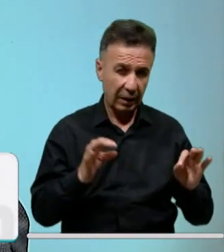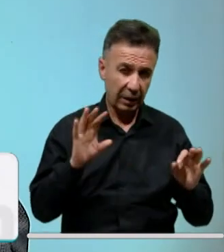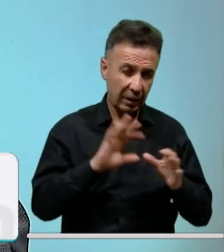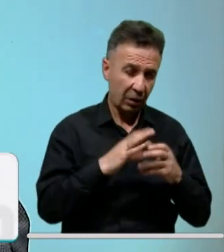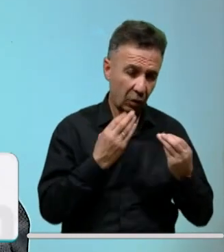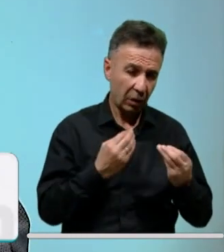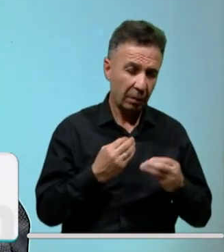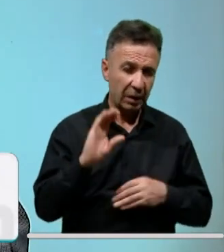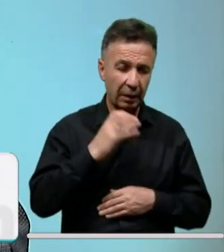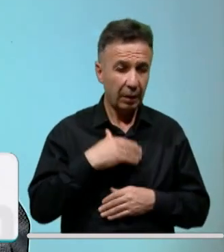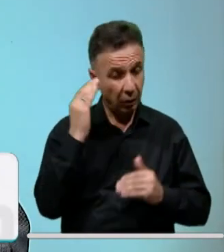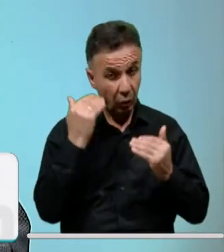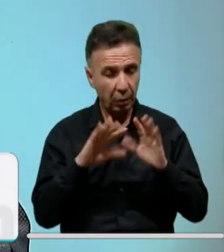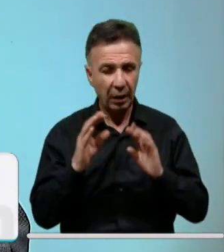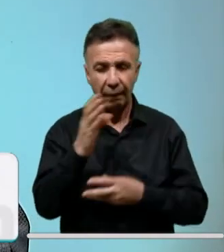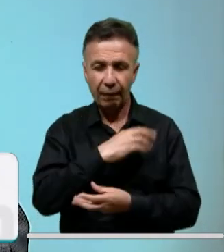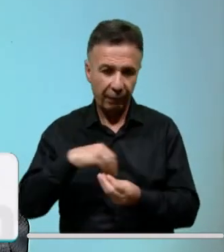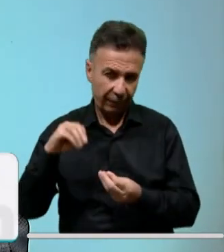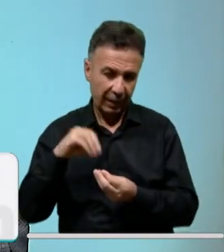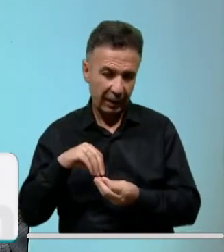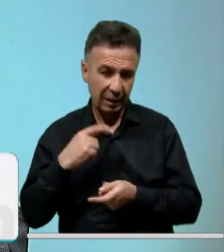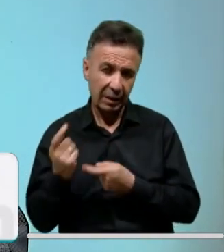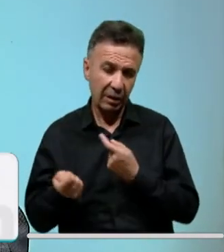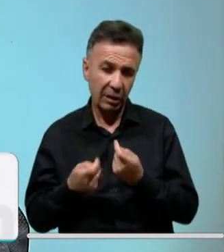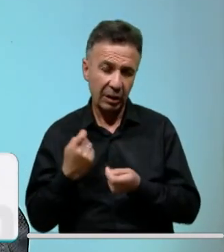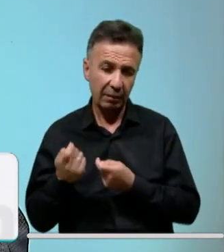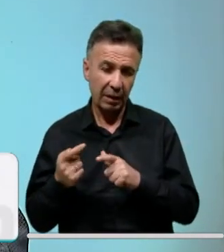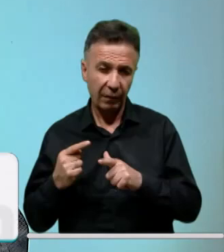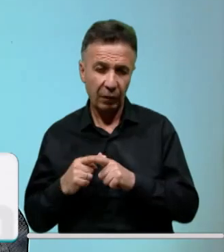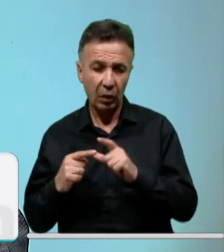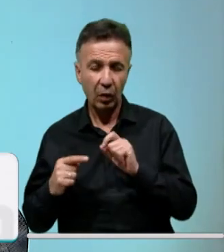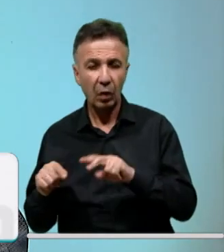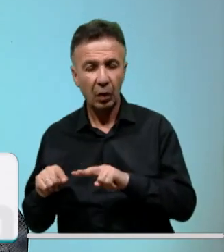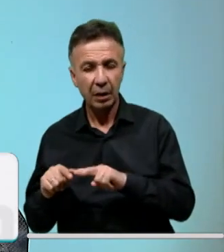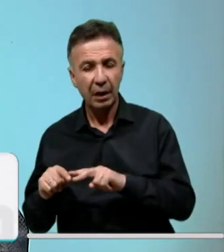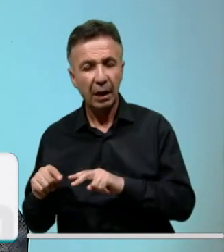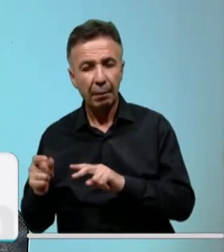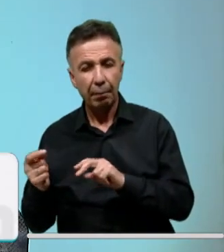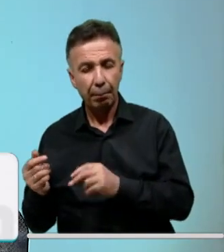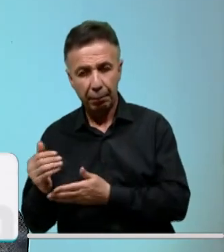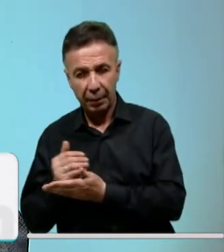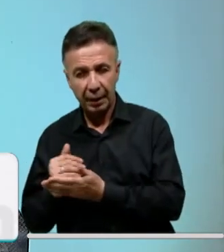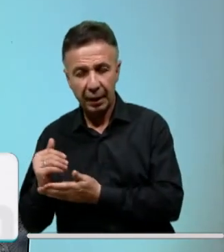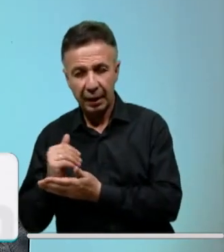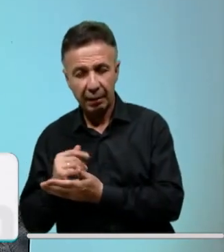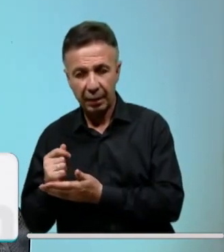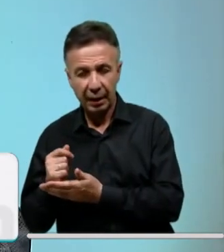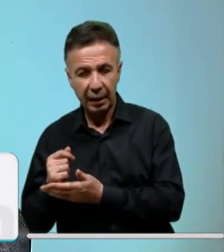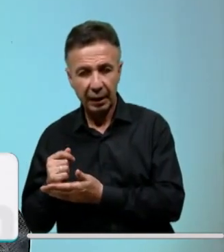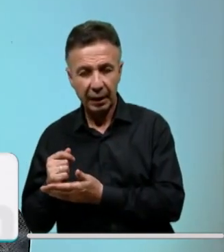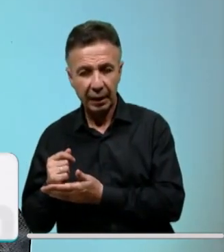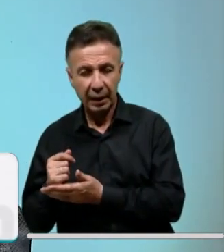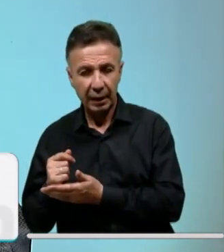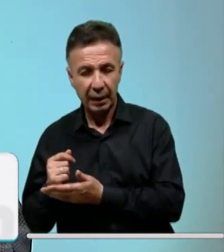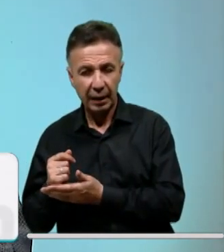dinin onaylamadığı bir takım faizli işlemlerle fonda biriken paraları nemalandıran işletmeler de